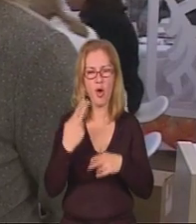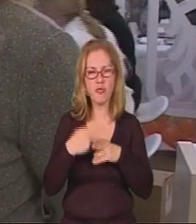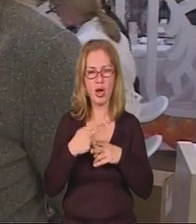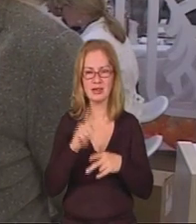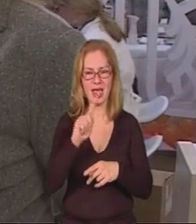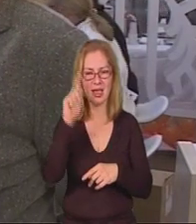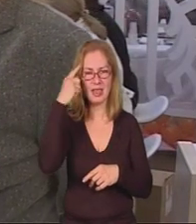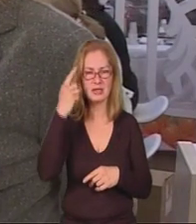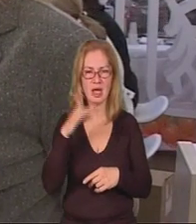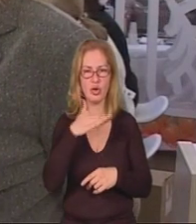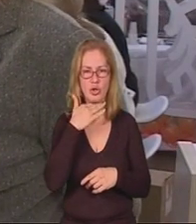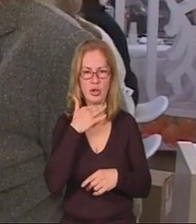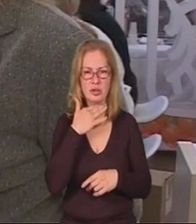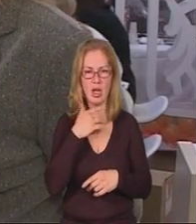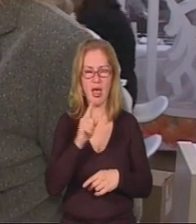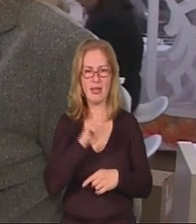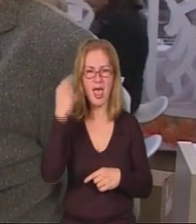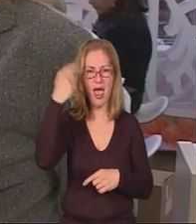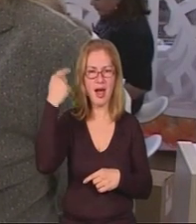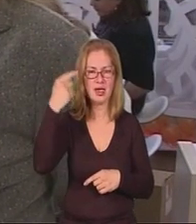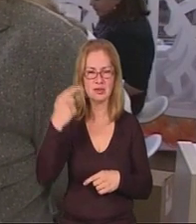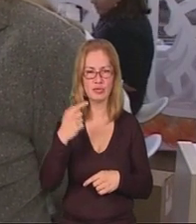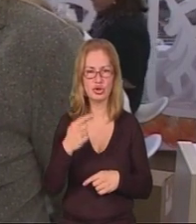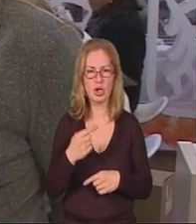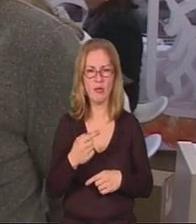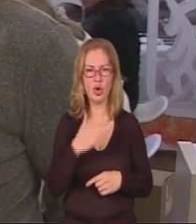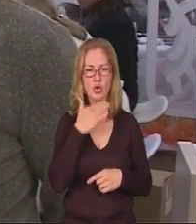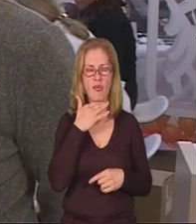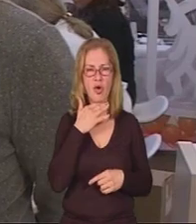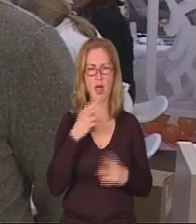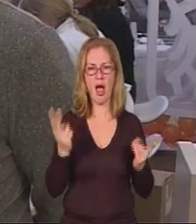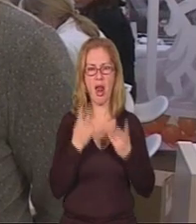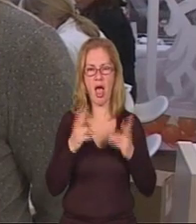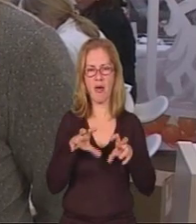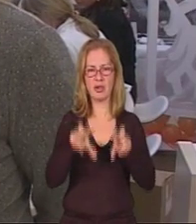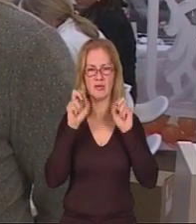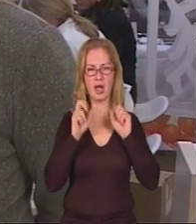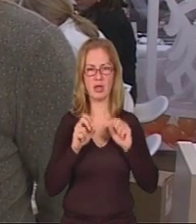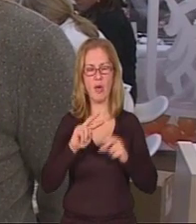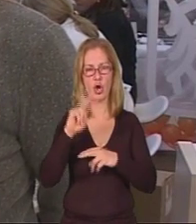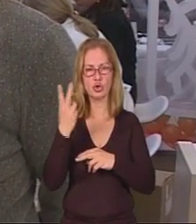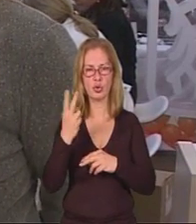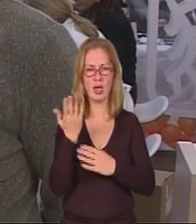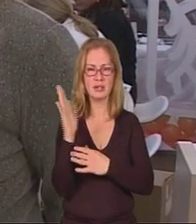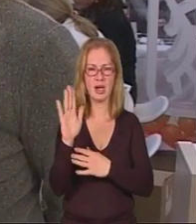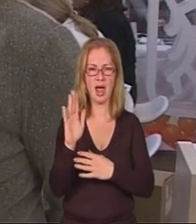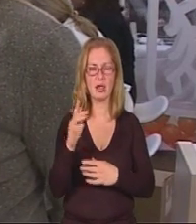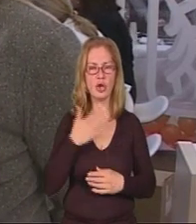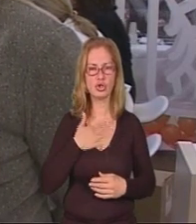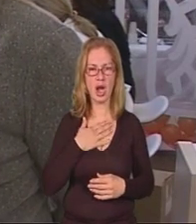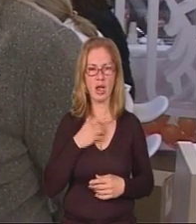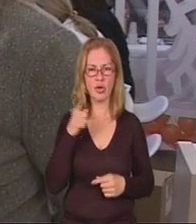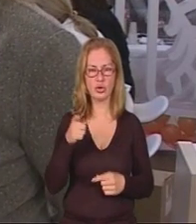znamo dovoljno, ne razmišljamo dovoljno, poprilično je olako shvatamo. Sa druge strane, želeli smo